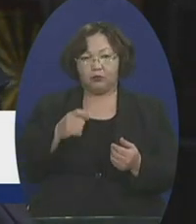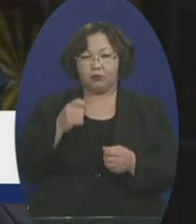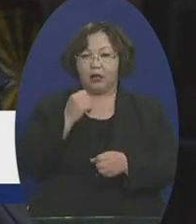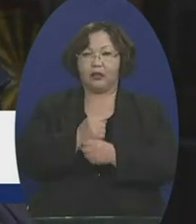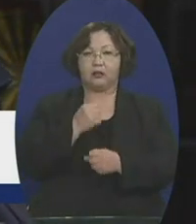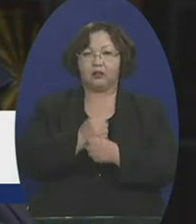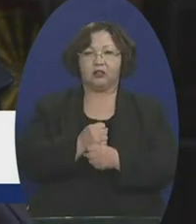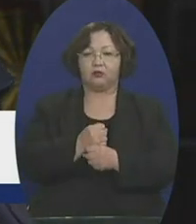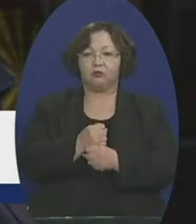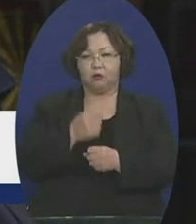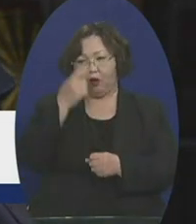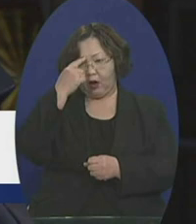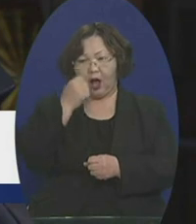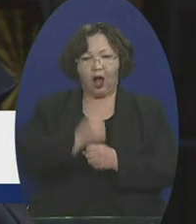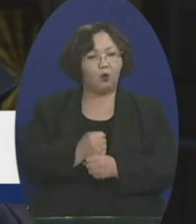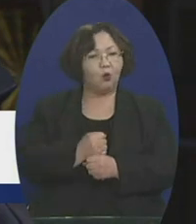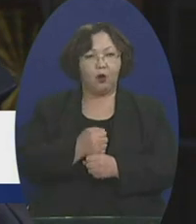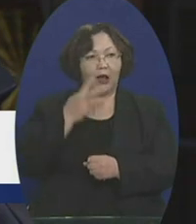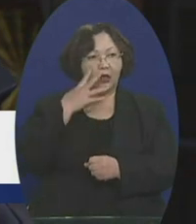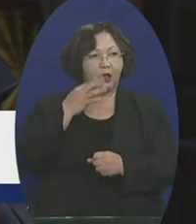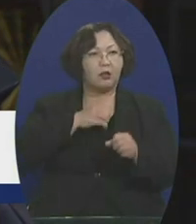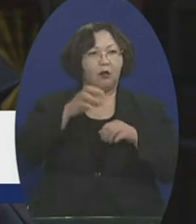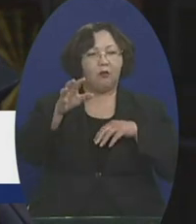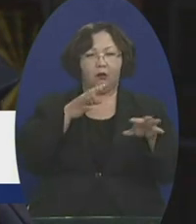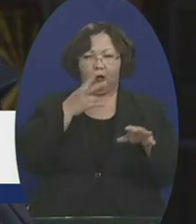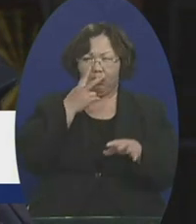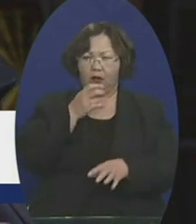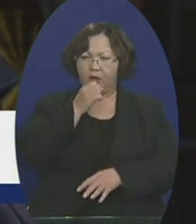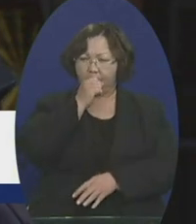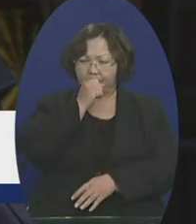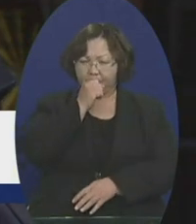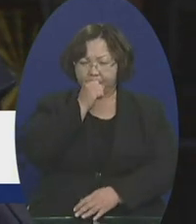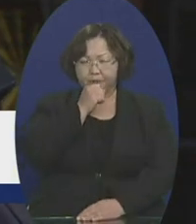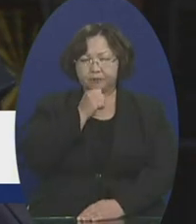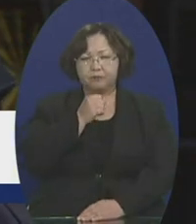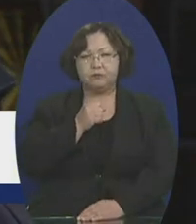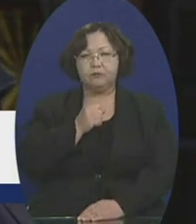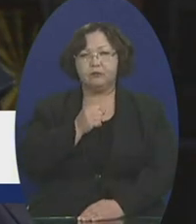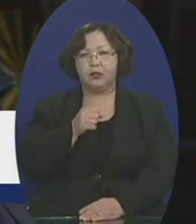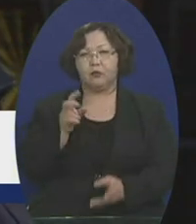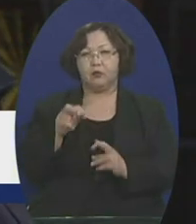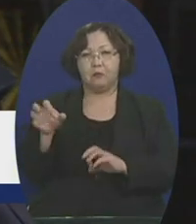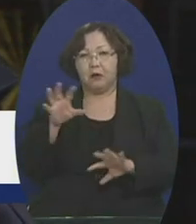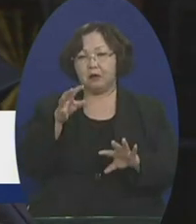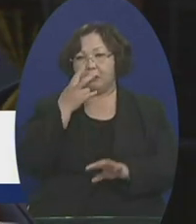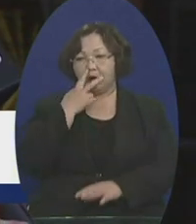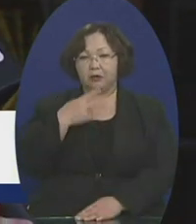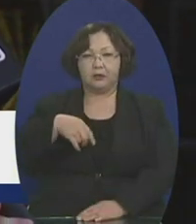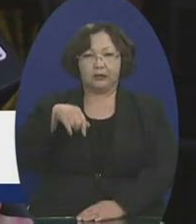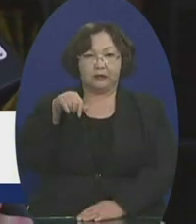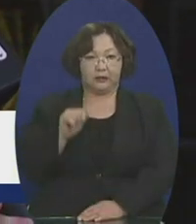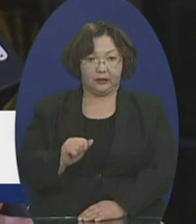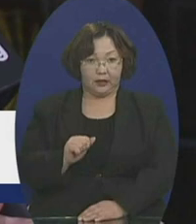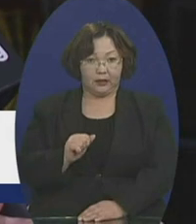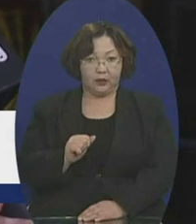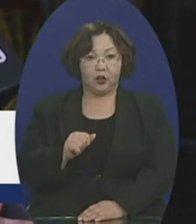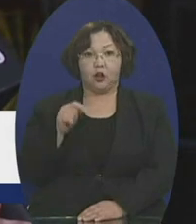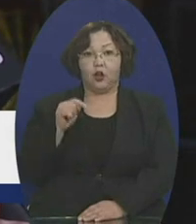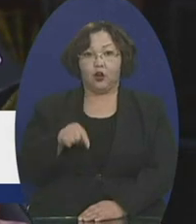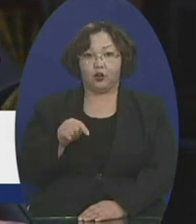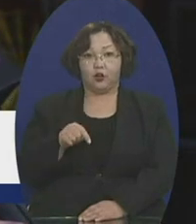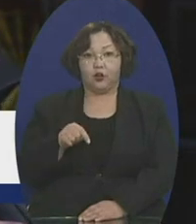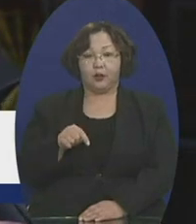харамсалтай. Гэхдээ бусад улс орнуудын жишгээ сая энэ судалгааны үр дүн харахад цалин одоогийнхаа